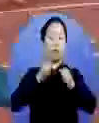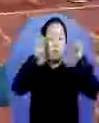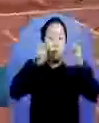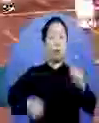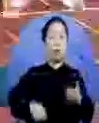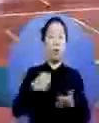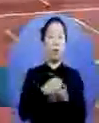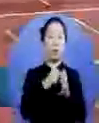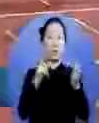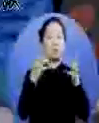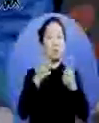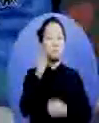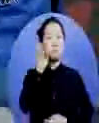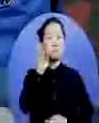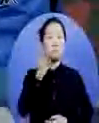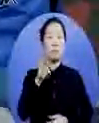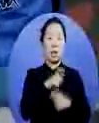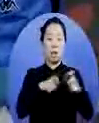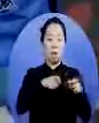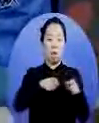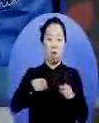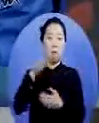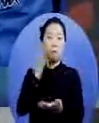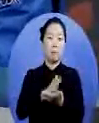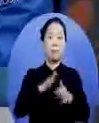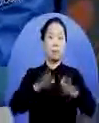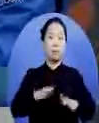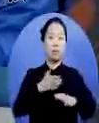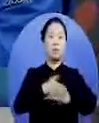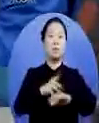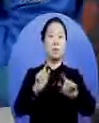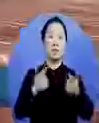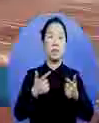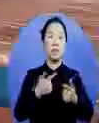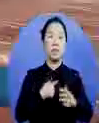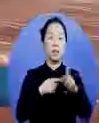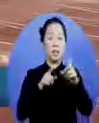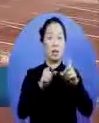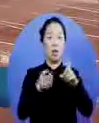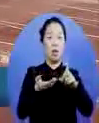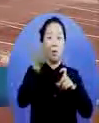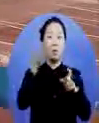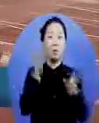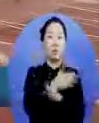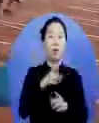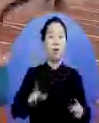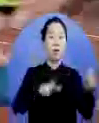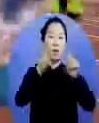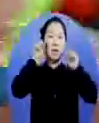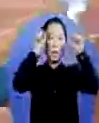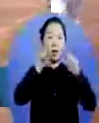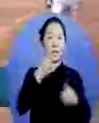운동해야지 하고 결심했던 분들 많으실텐데요 더이상 미루지 마시고 지금이라도 늦지 않았습니다 11월 첫 주부터